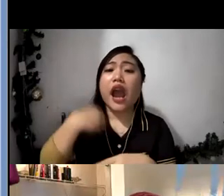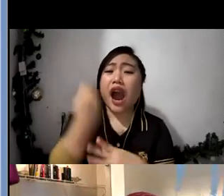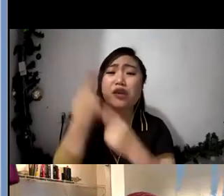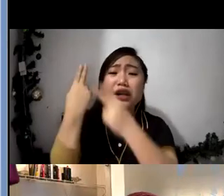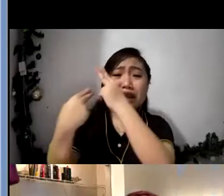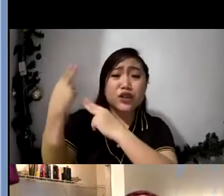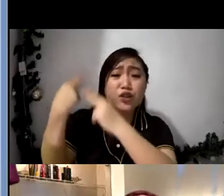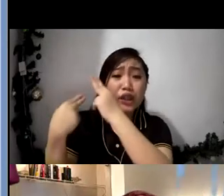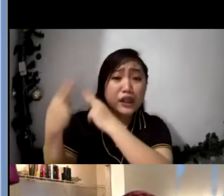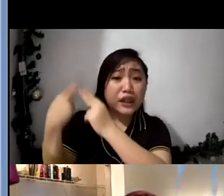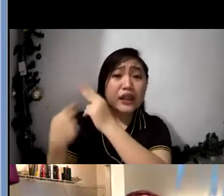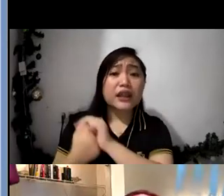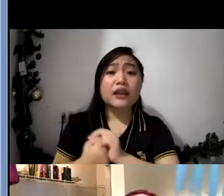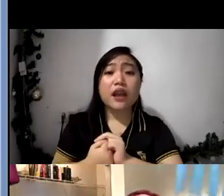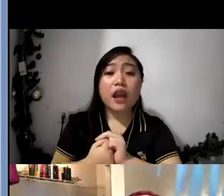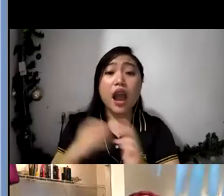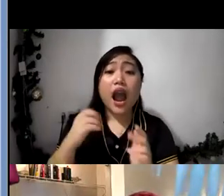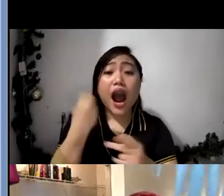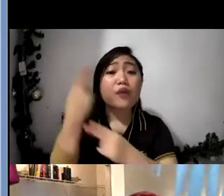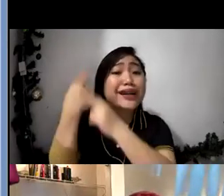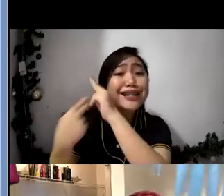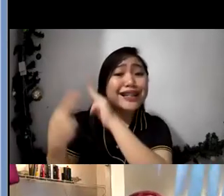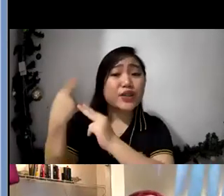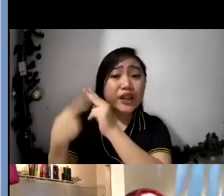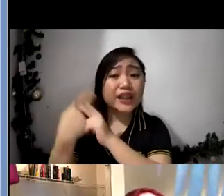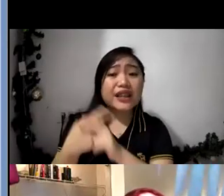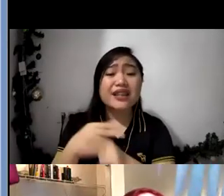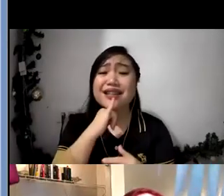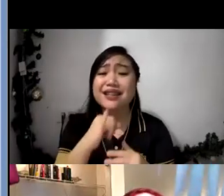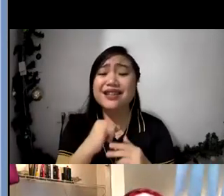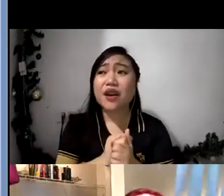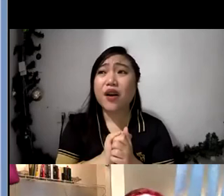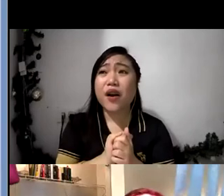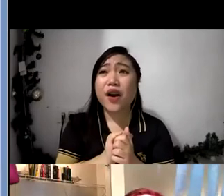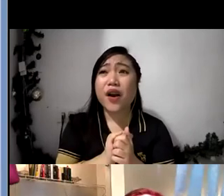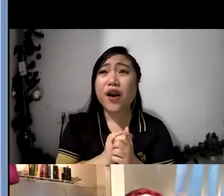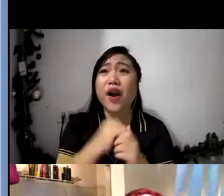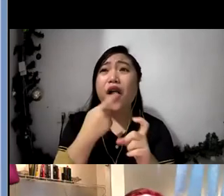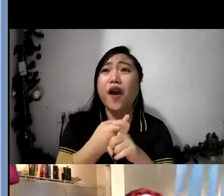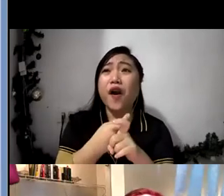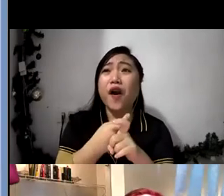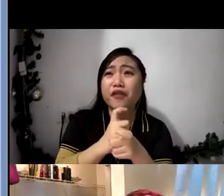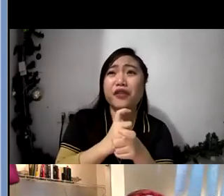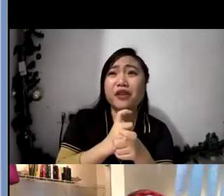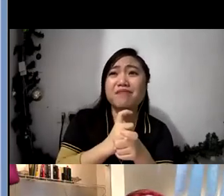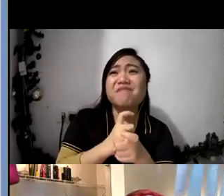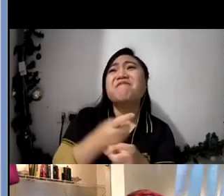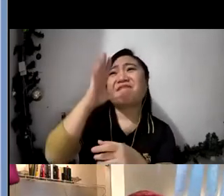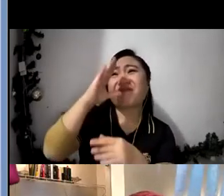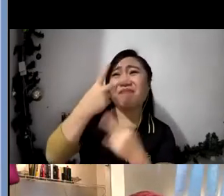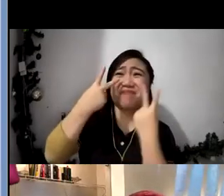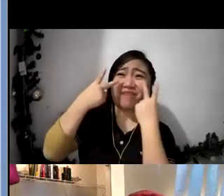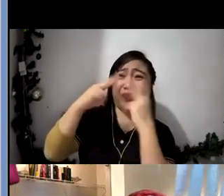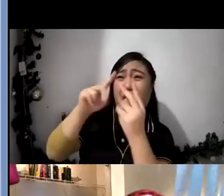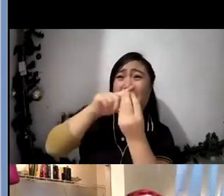ay history. No? History, basically, it's really written from the vantage point of the male na